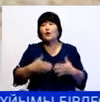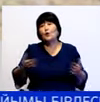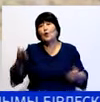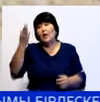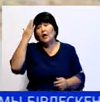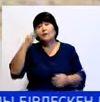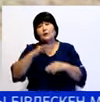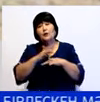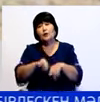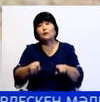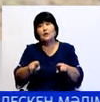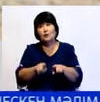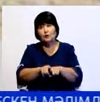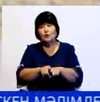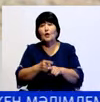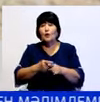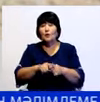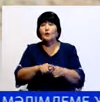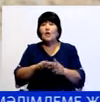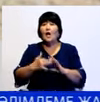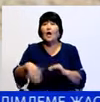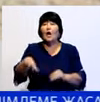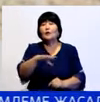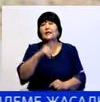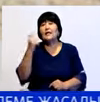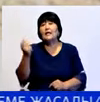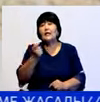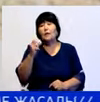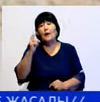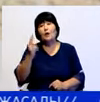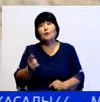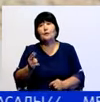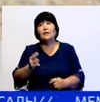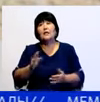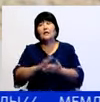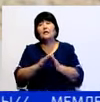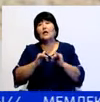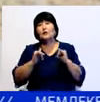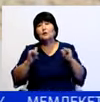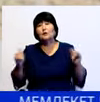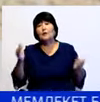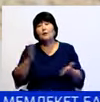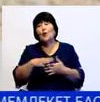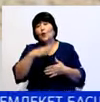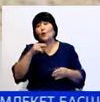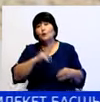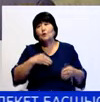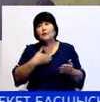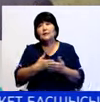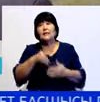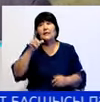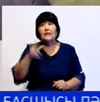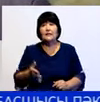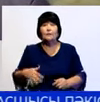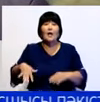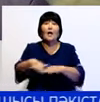қабілетін ұйымдастырушылық. Осы ауданның экономикалық әлеуметтік жағынан өсуі, дамуы үшін көп жұмыс істеген азамат.